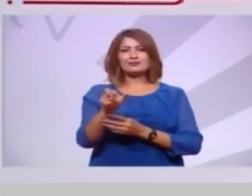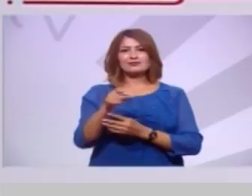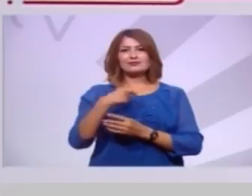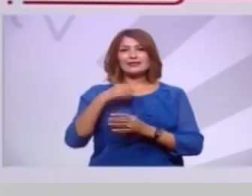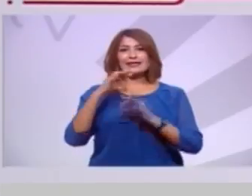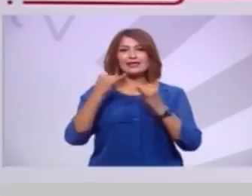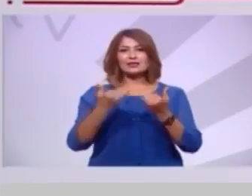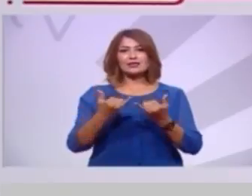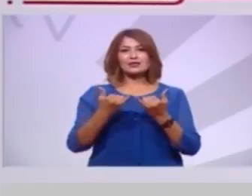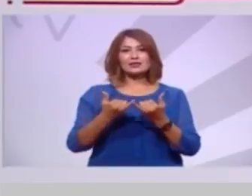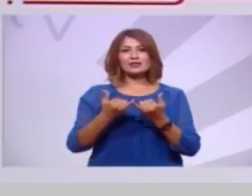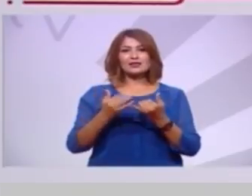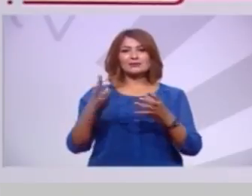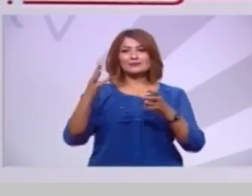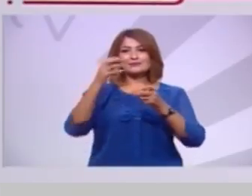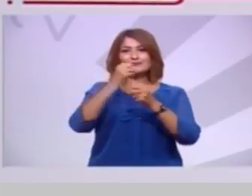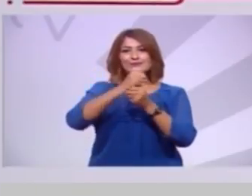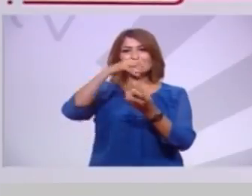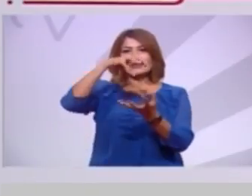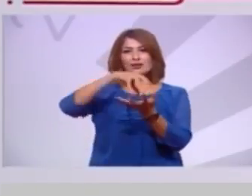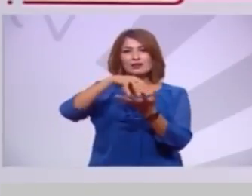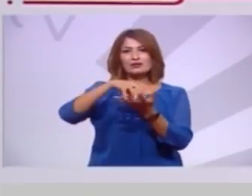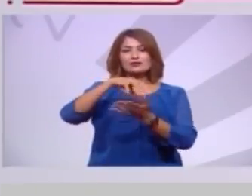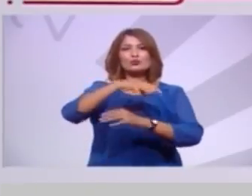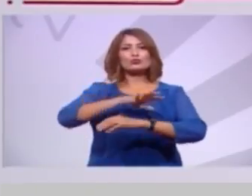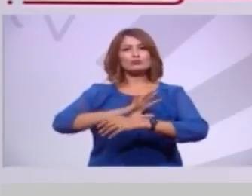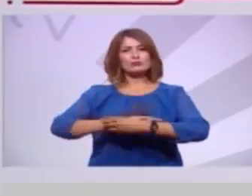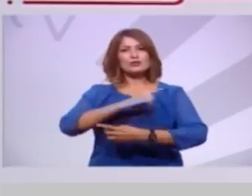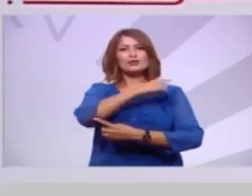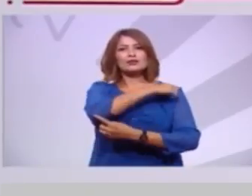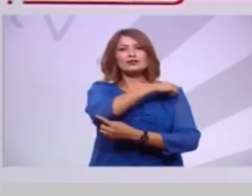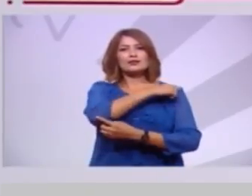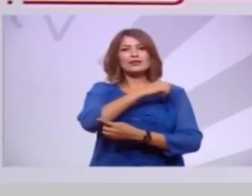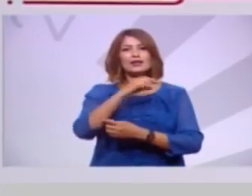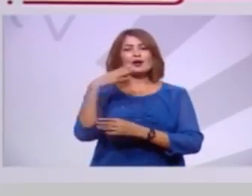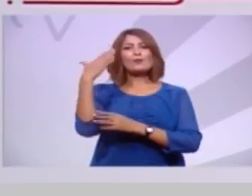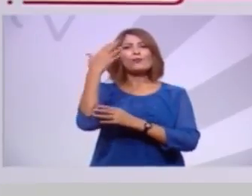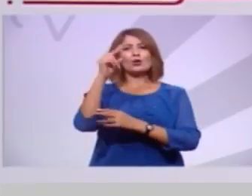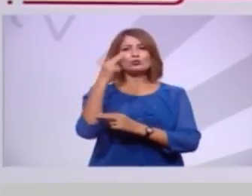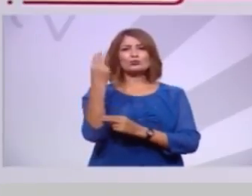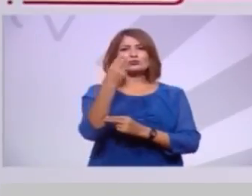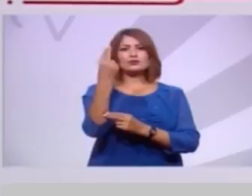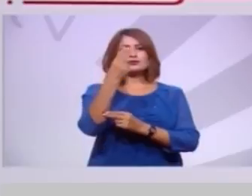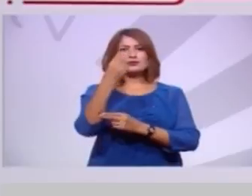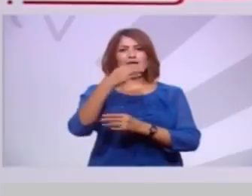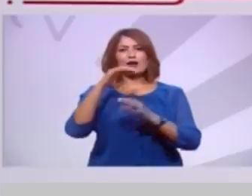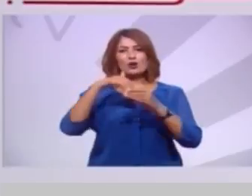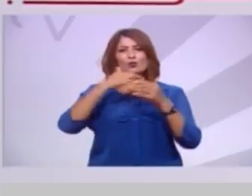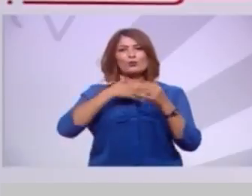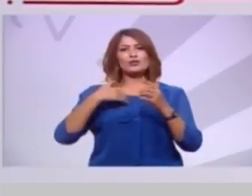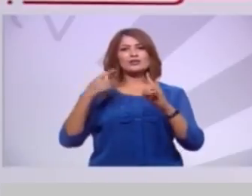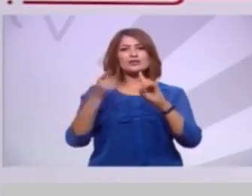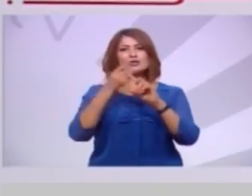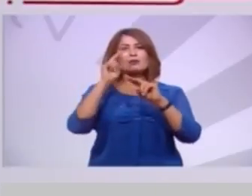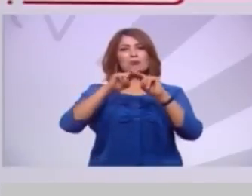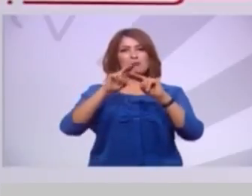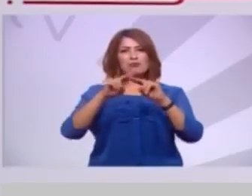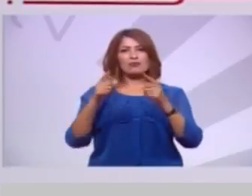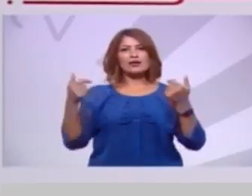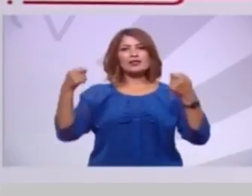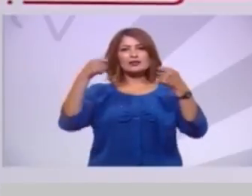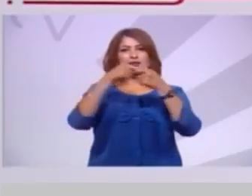جعل مركز ولايه مدنين قطبا جامعيا و استشفائيا من اوكد اهتماماتنا